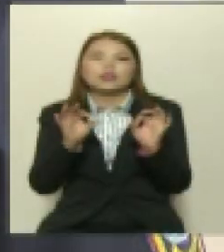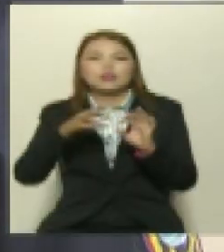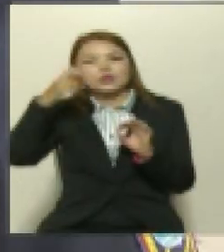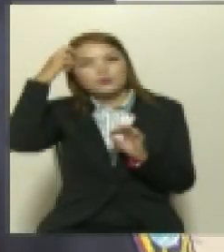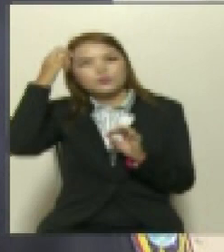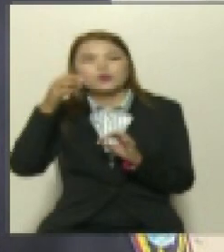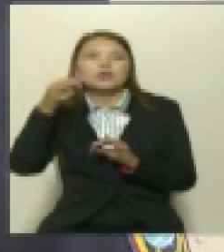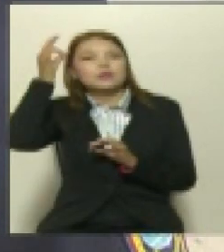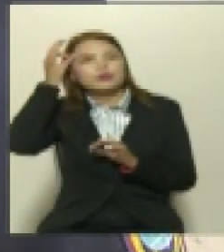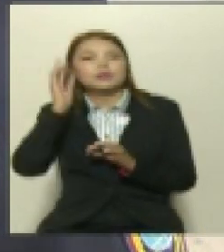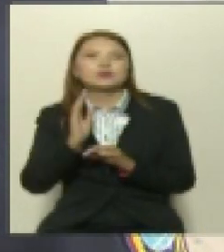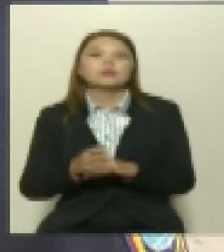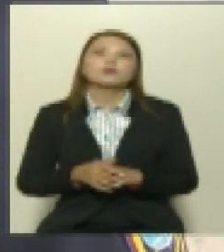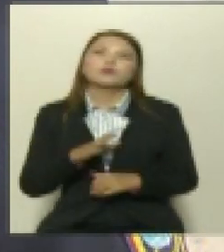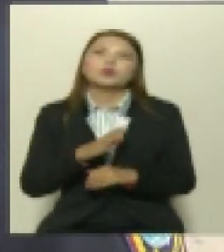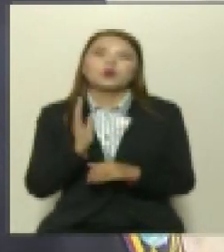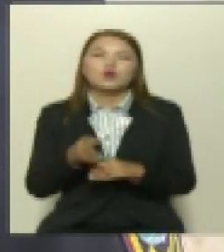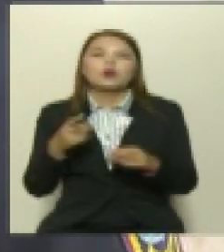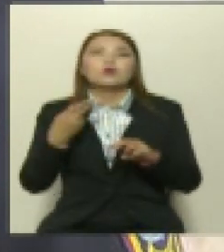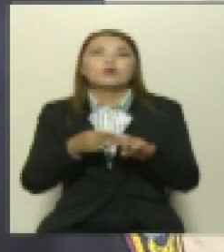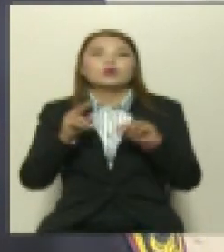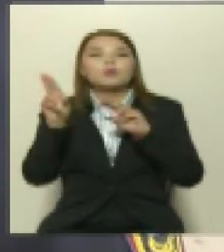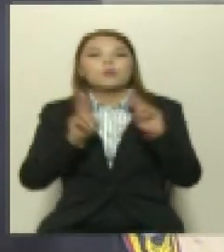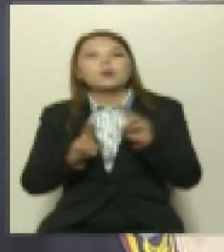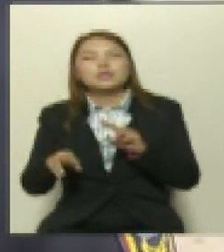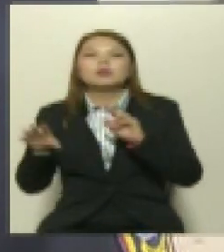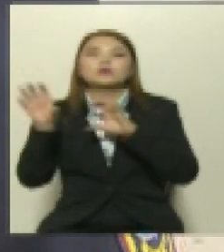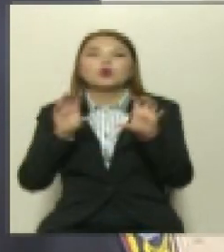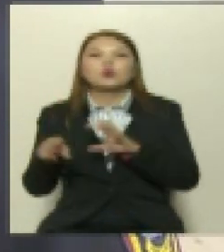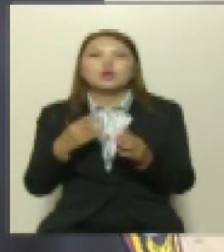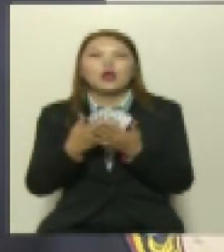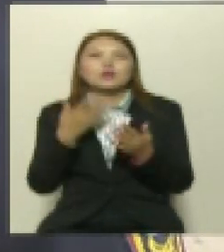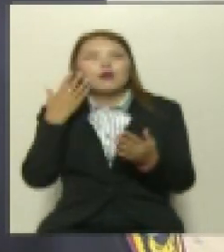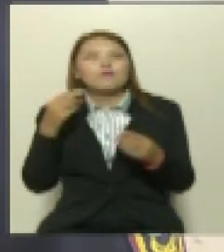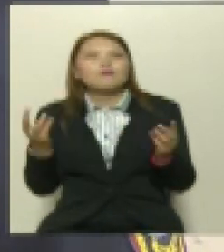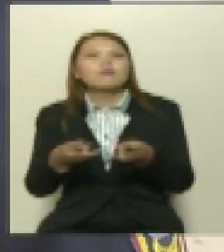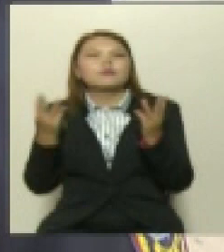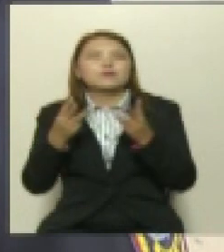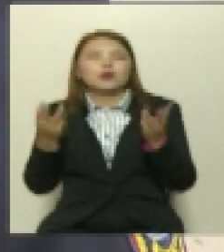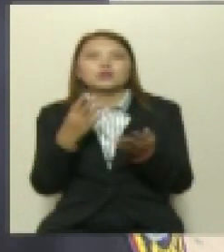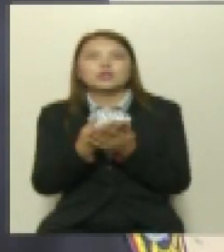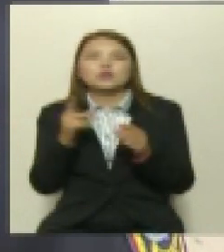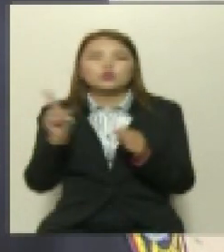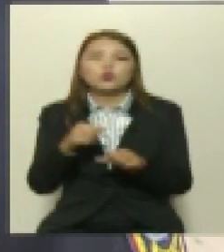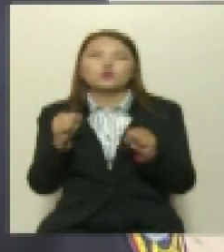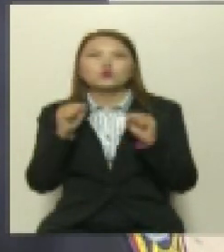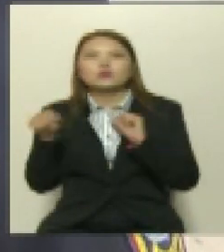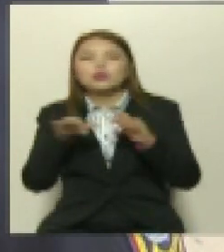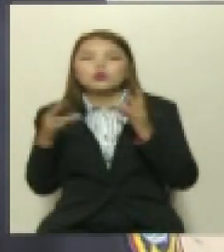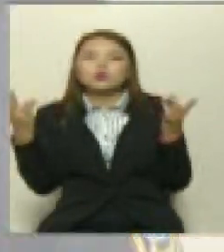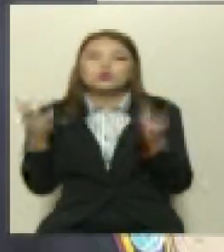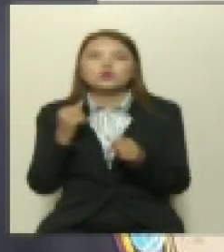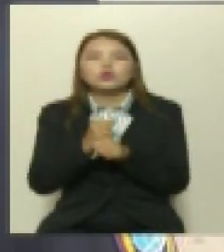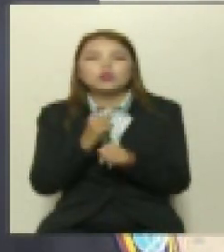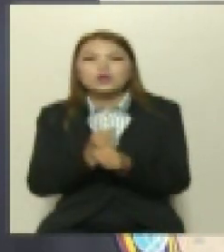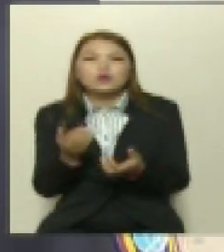Өрт қауіпсіздігі талаптары, ережелерімен өрт болған кезде қандай іс-әрекет жасау керек екенін соны